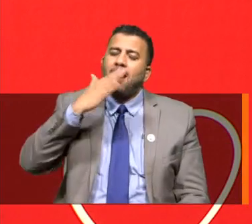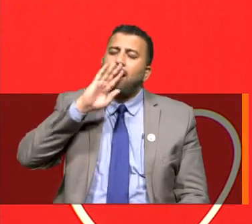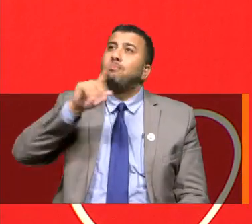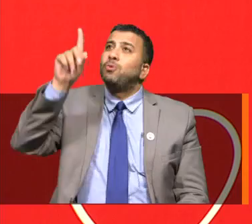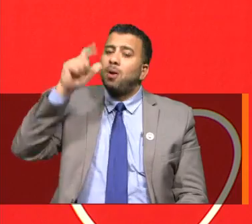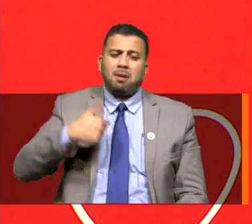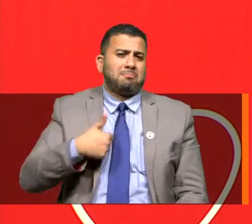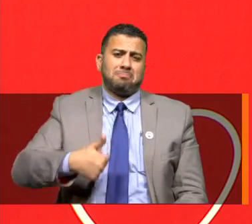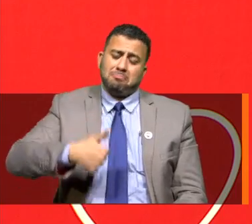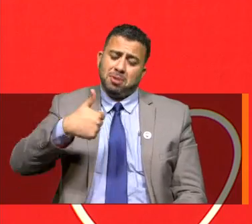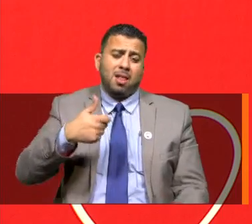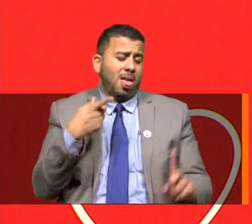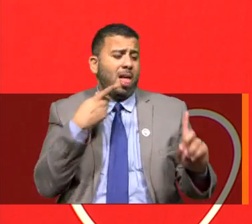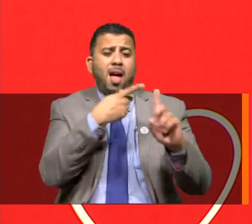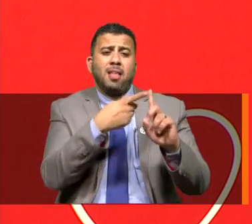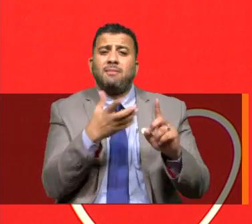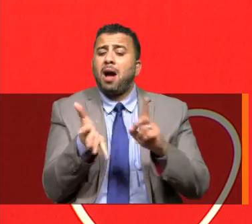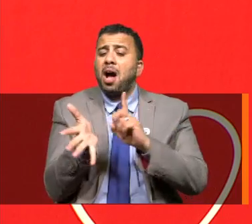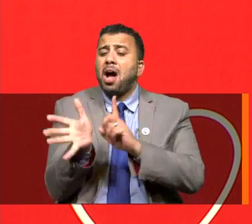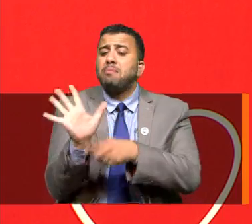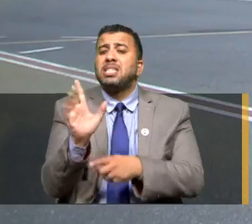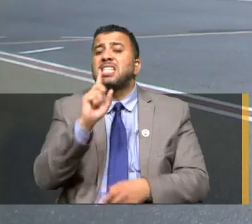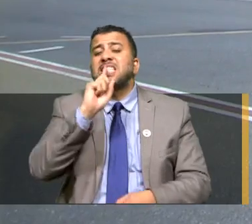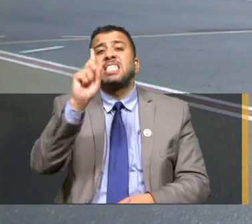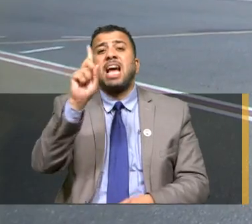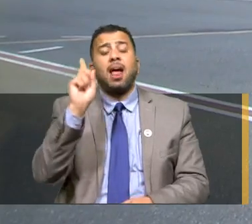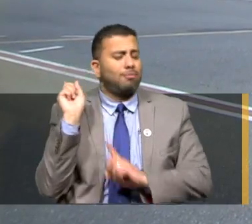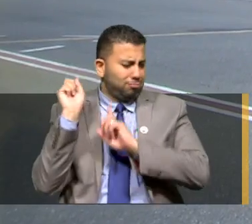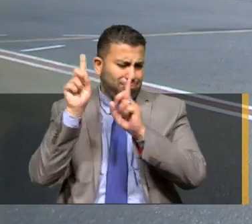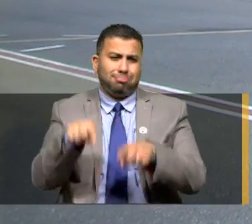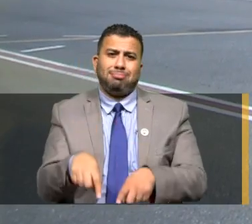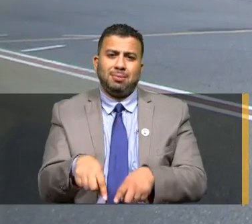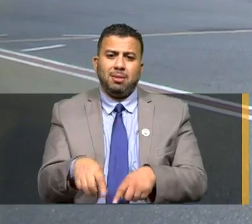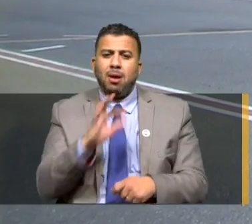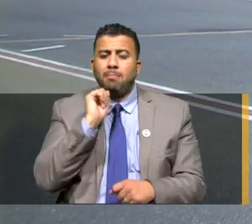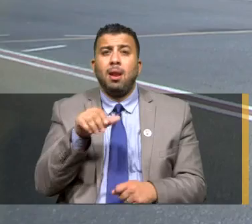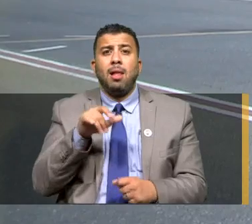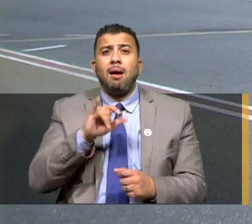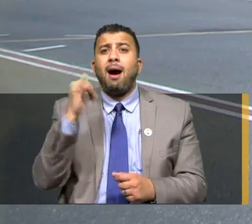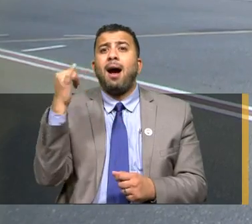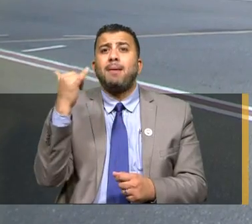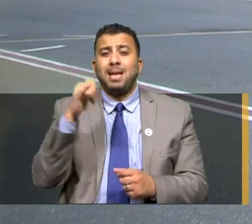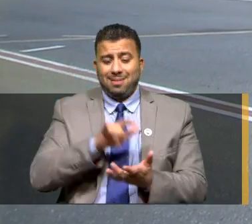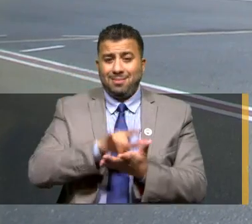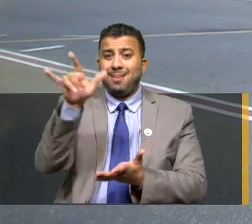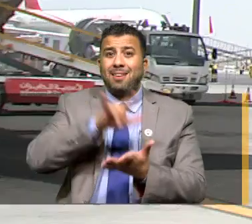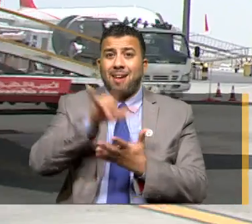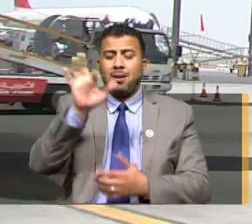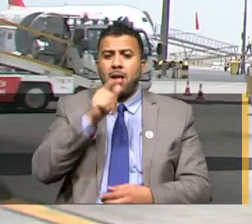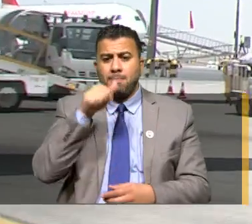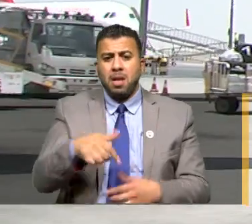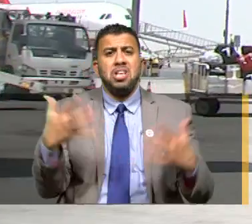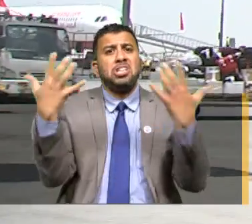حققنا هالهدف في 15 سنة اللي فاتوا. مجموعة العربية للطيران أصبحت اليوم